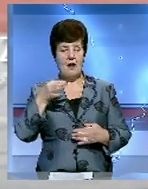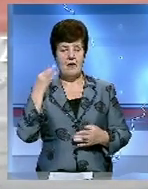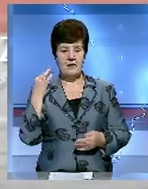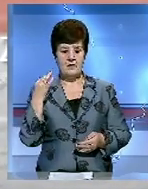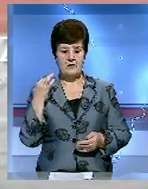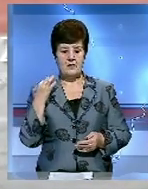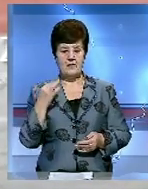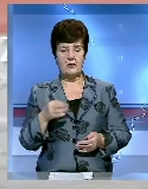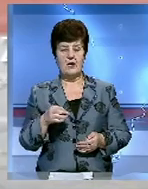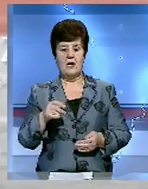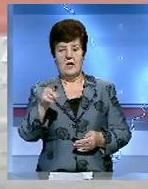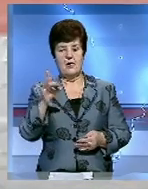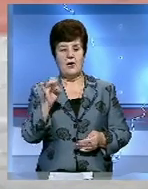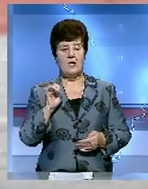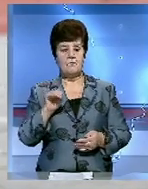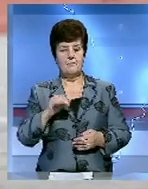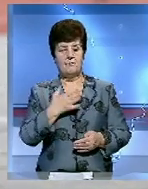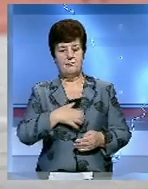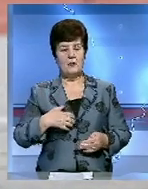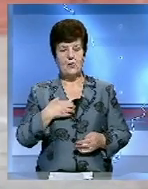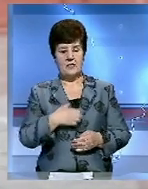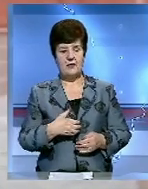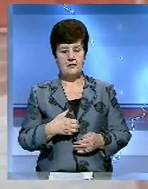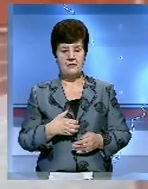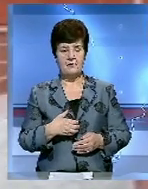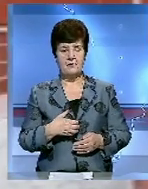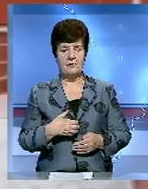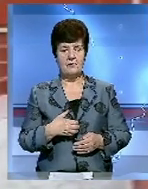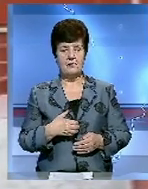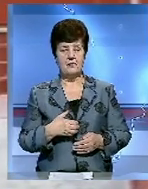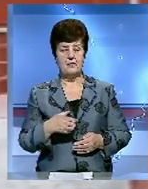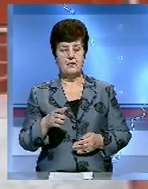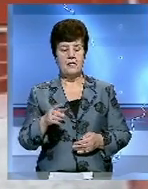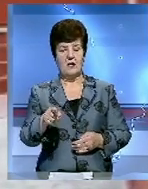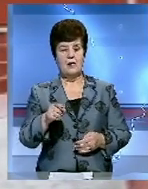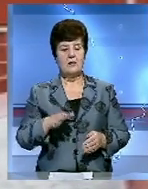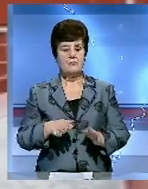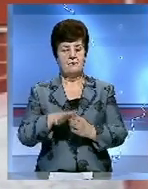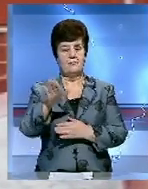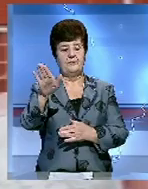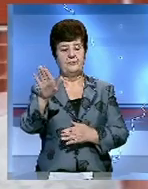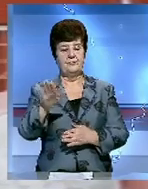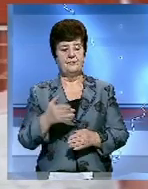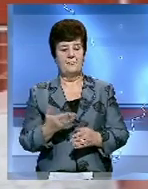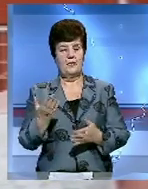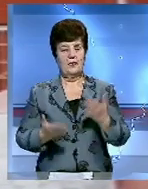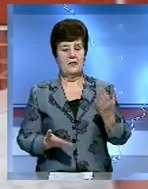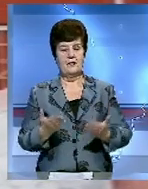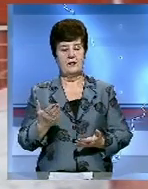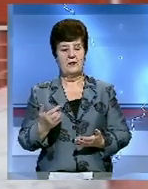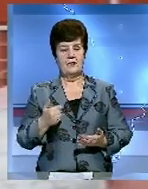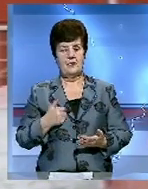вот рампу поставили в прошлом году. Вот если